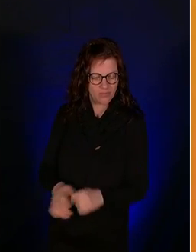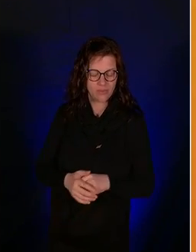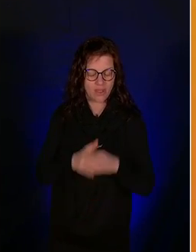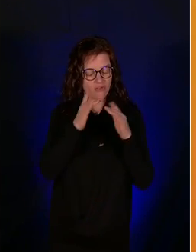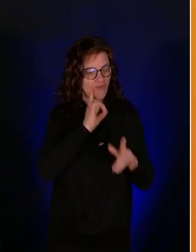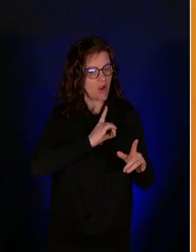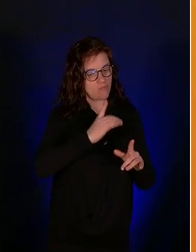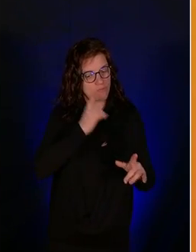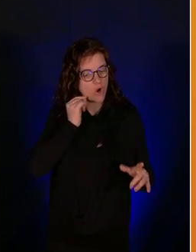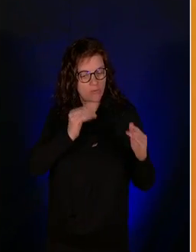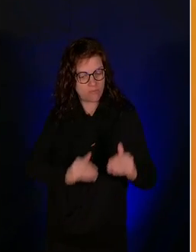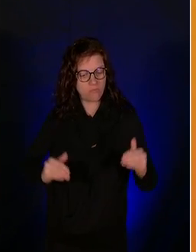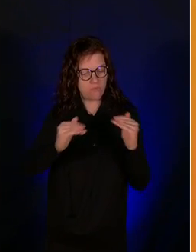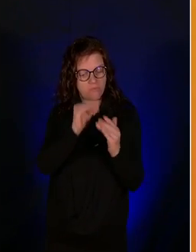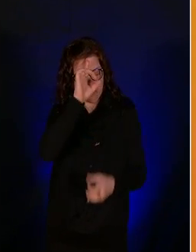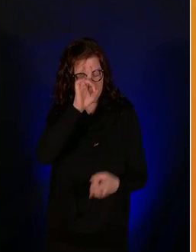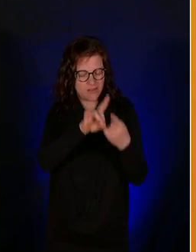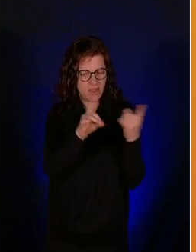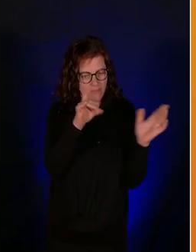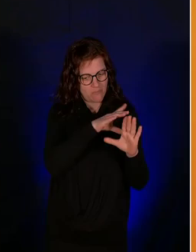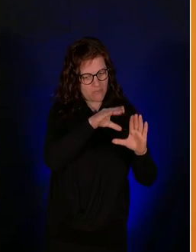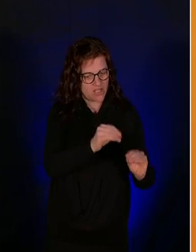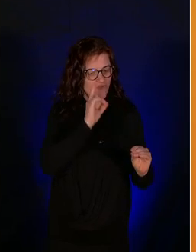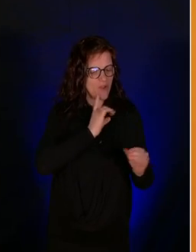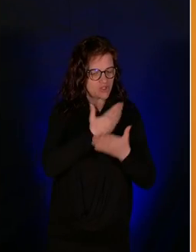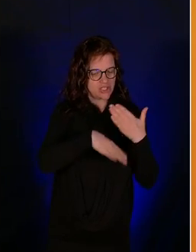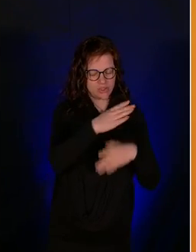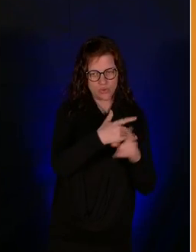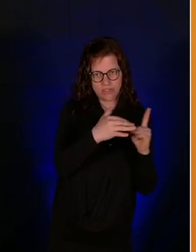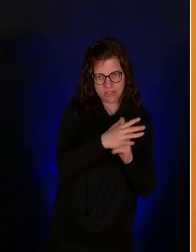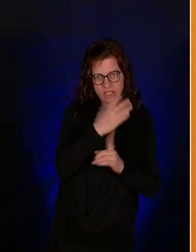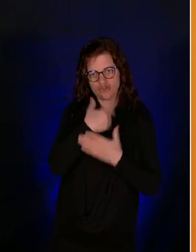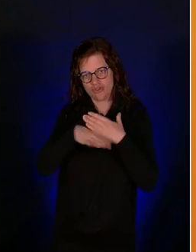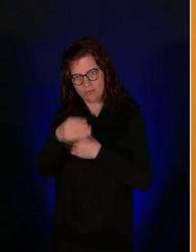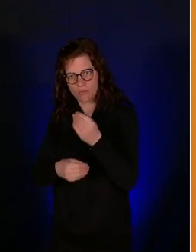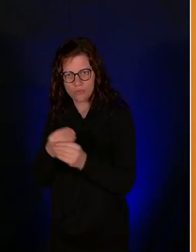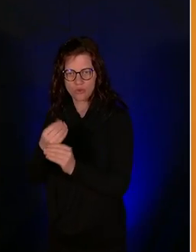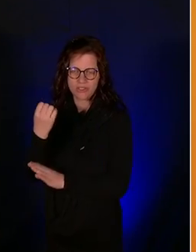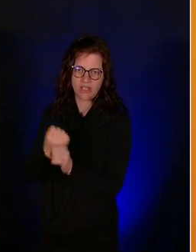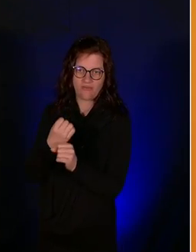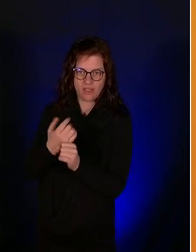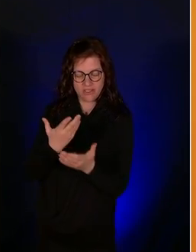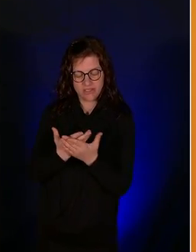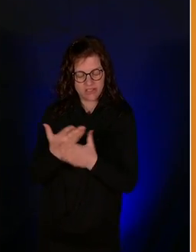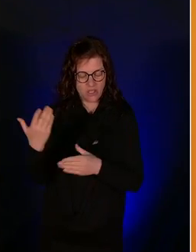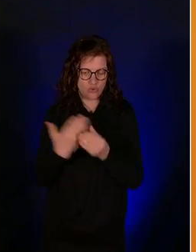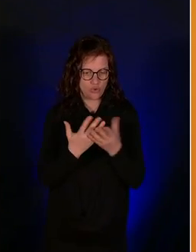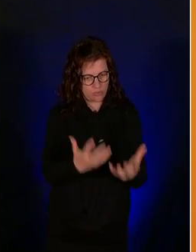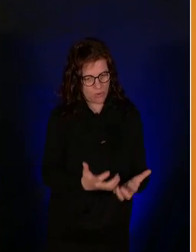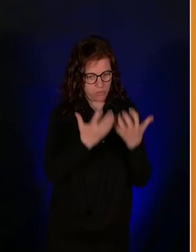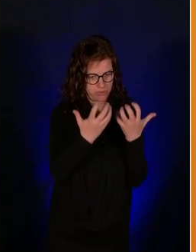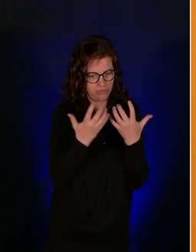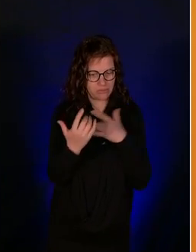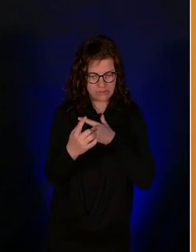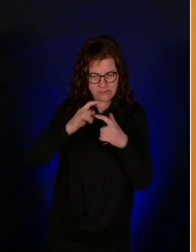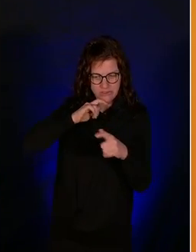place des femmes dans la société et le monde du travail est un des points les plus mis en avant dans nos documents, nos négociations. Alors